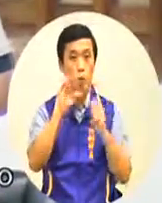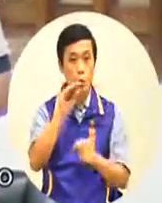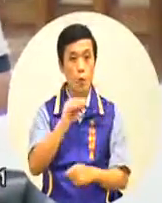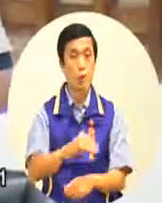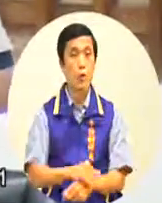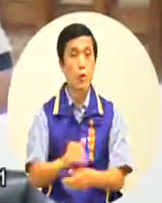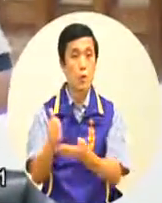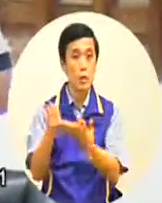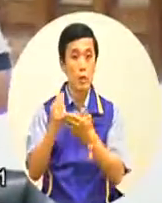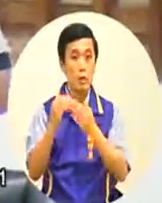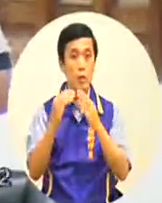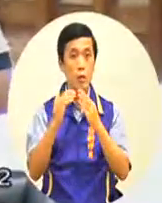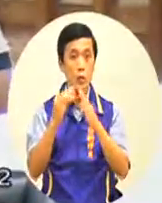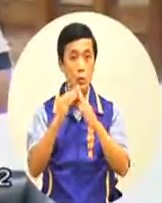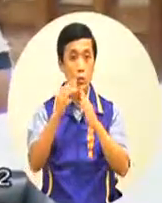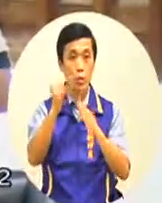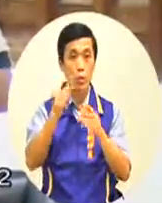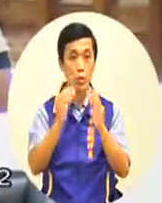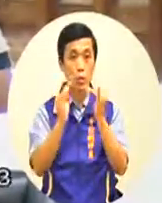复。